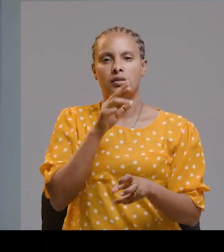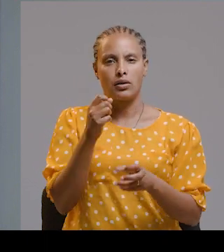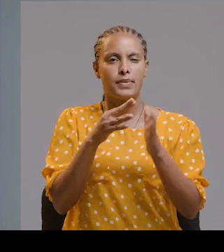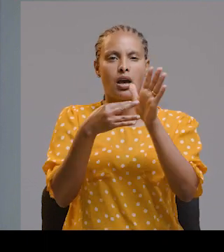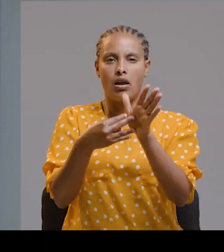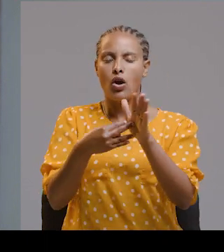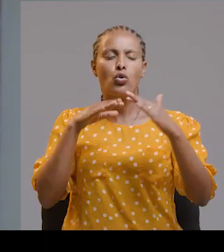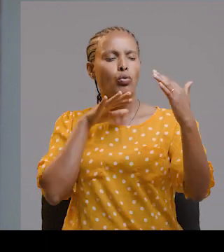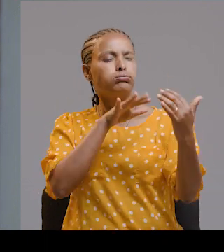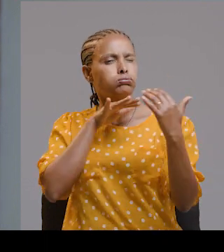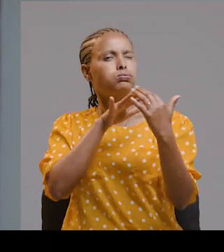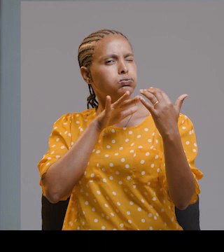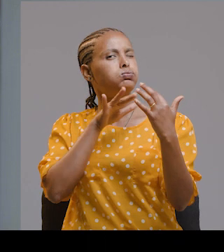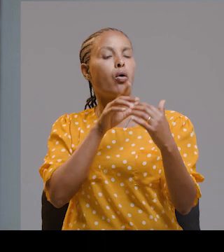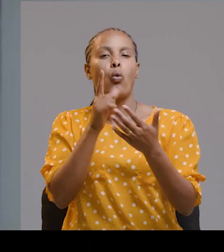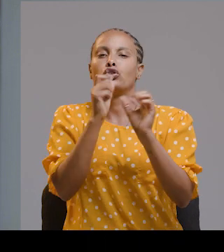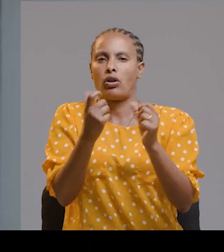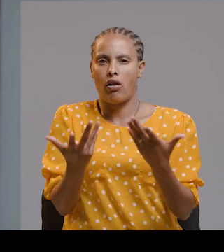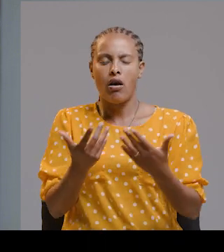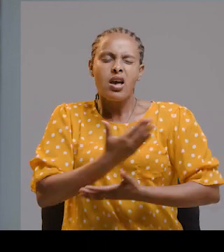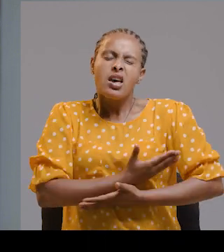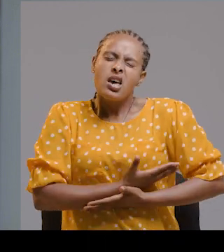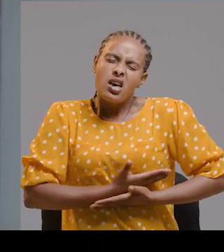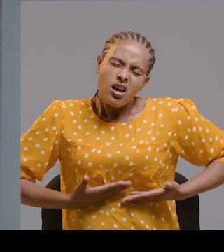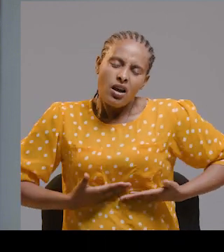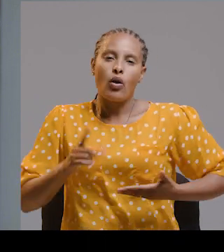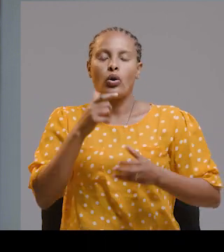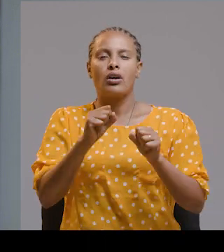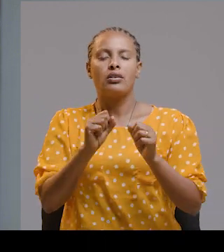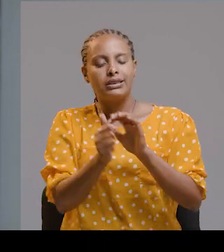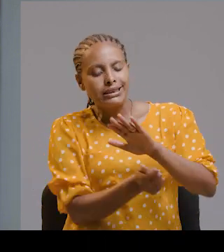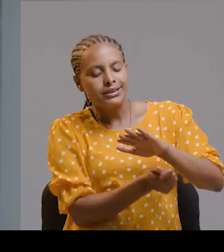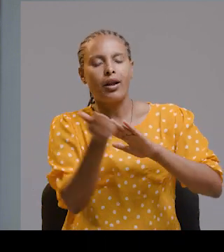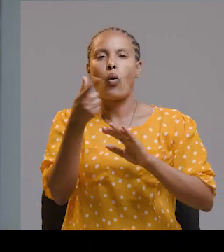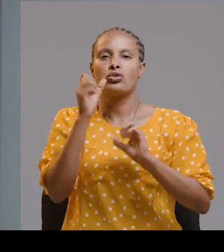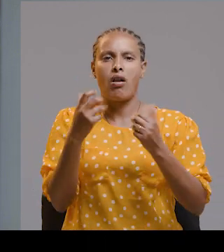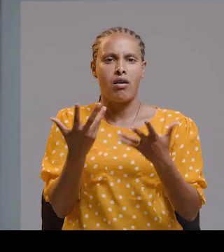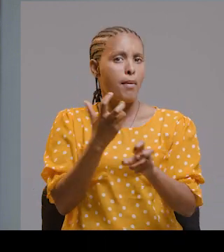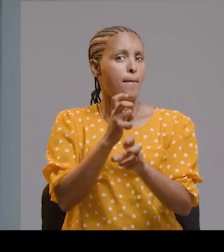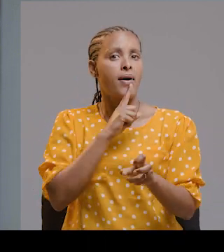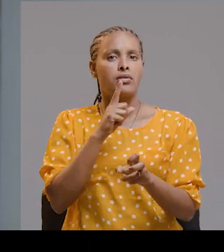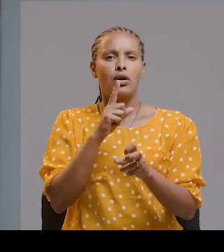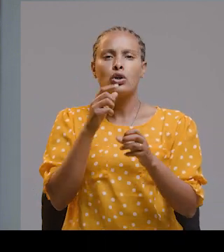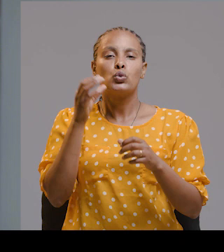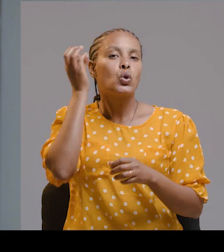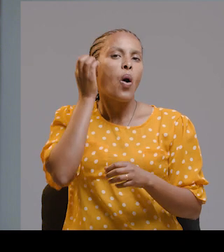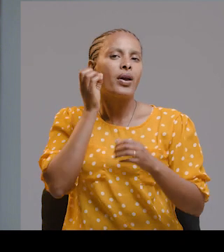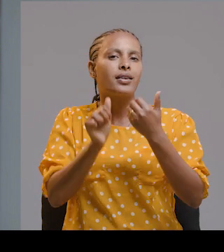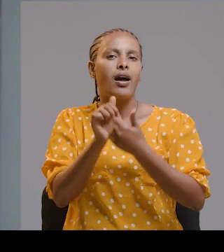شلادو. لمسالیت آرنت لیونی شلاد، رحاب لیونی شلاد، سدات لیونی شلاد، اطایت